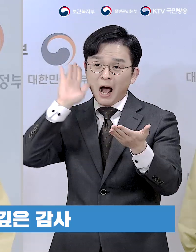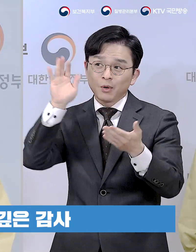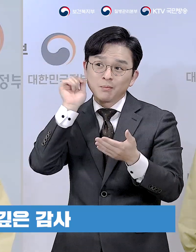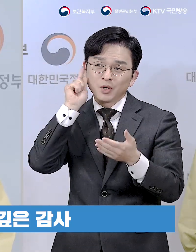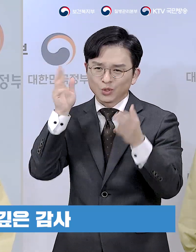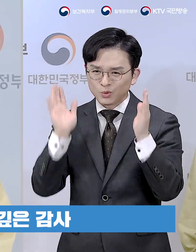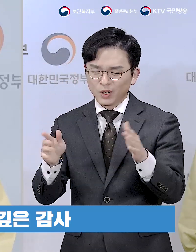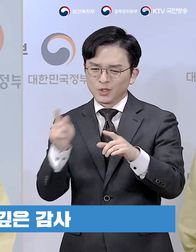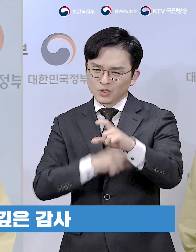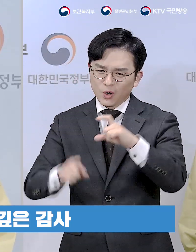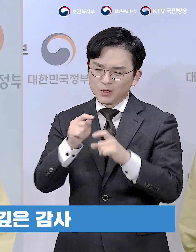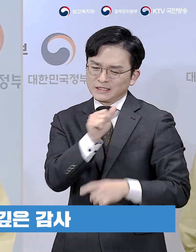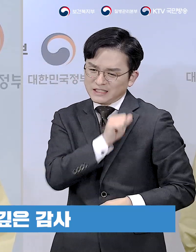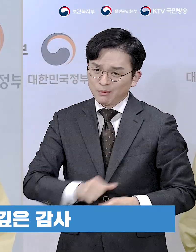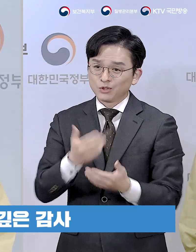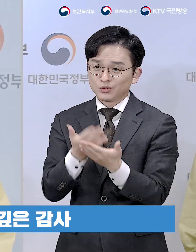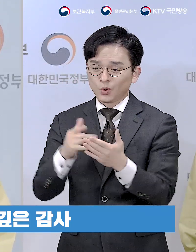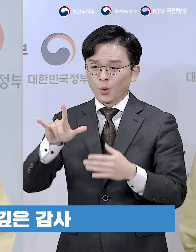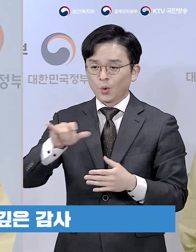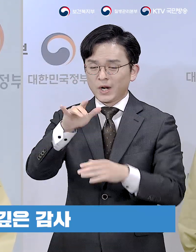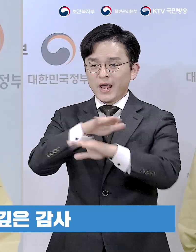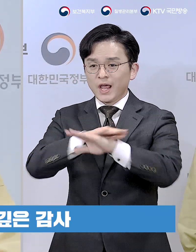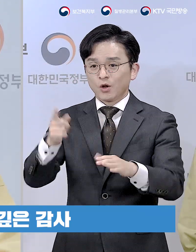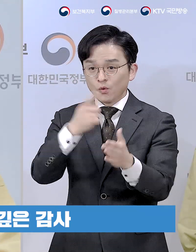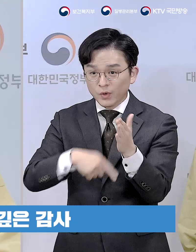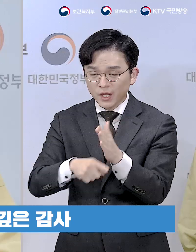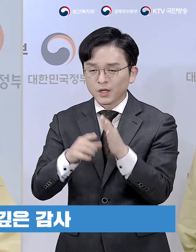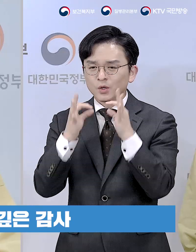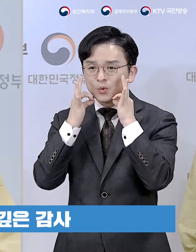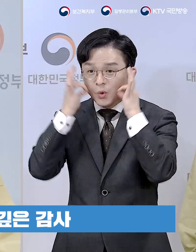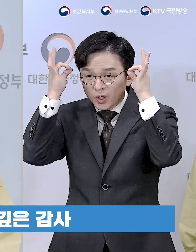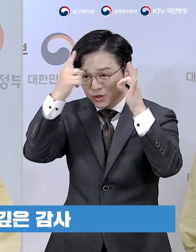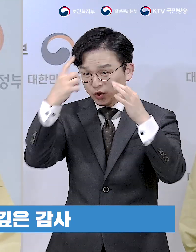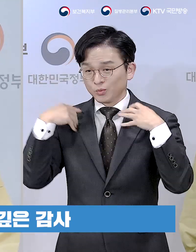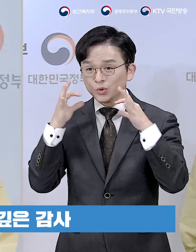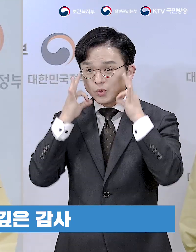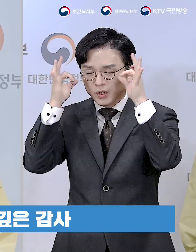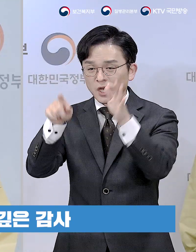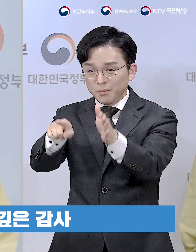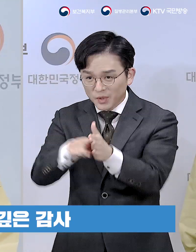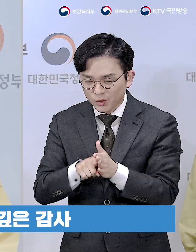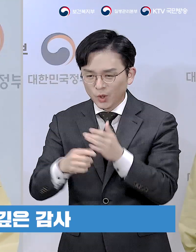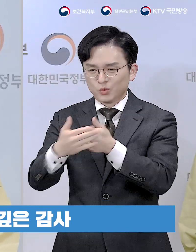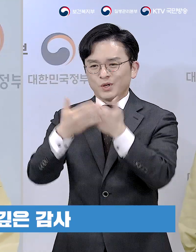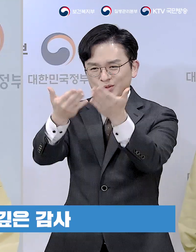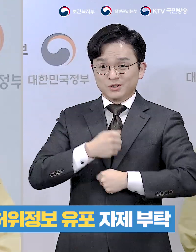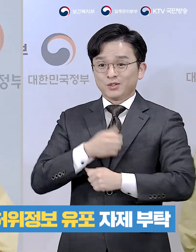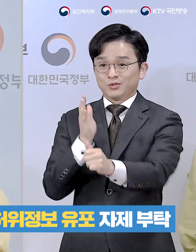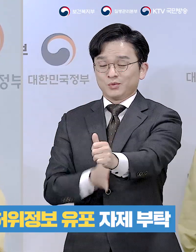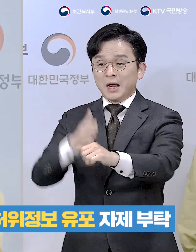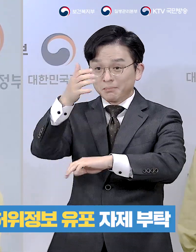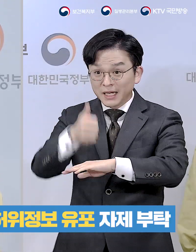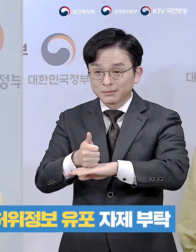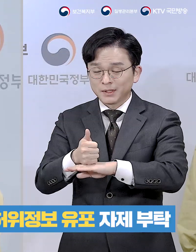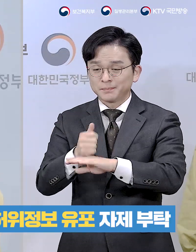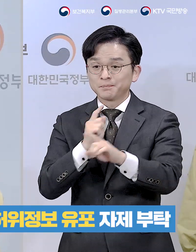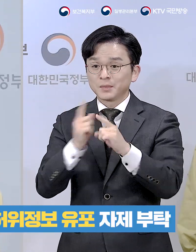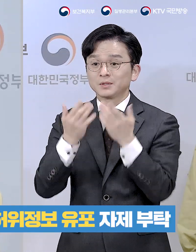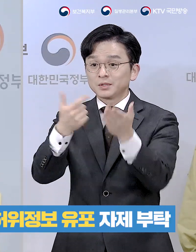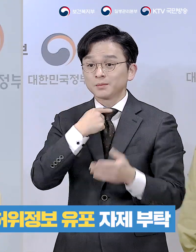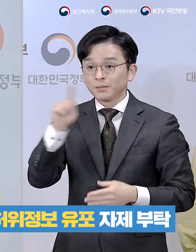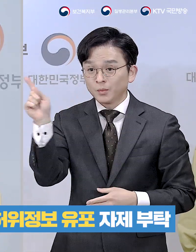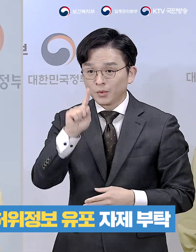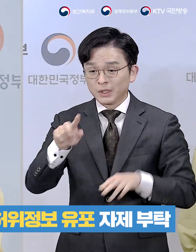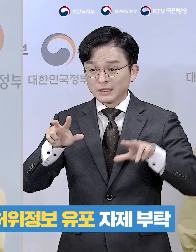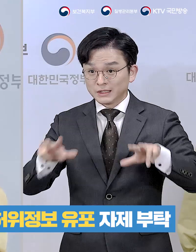국민들께서는 조금 더 불편을 참아주시고 코로나19 극복을 위한 노력에 동참해 주실 것을 부탁드립니다. 마지막으로 당부드리고